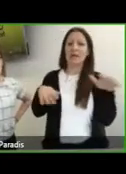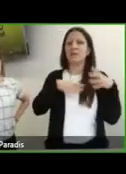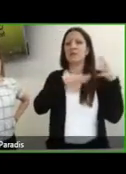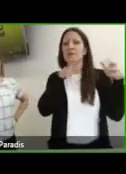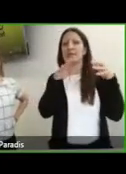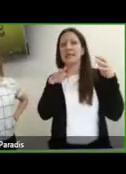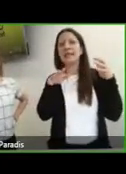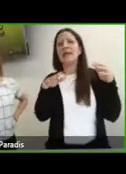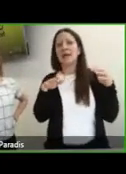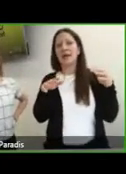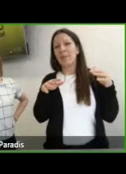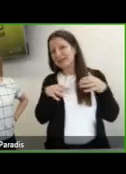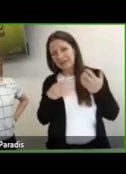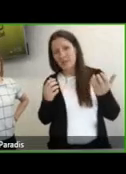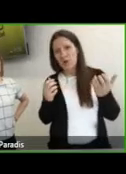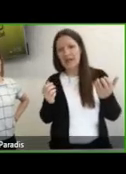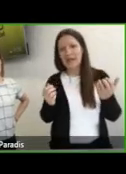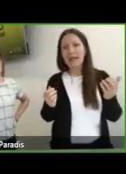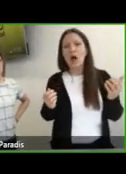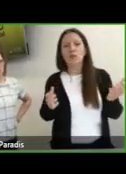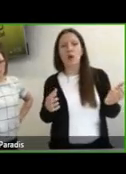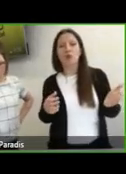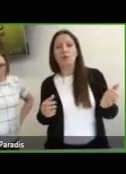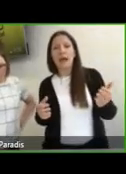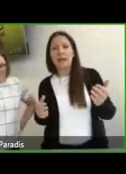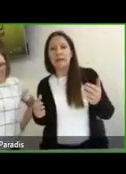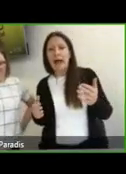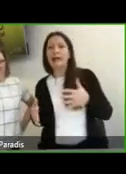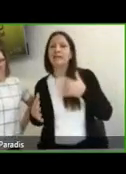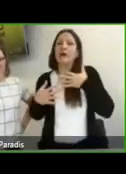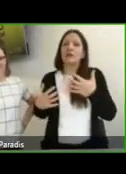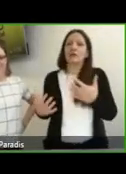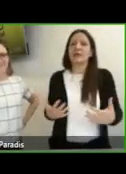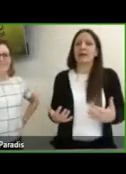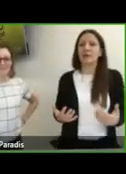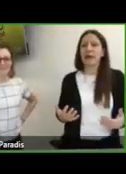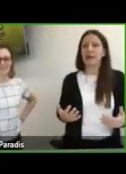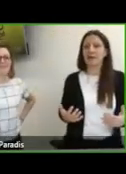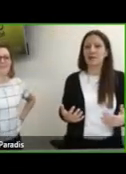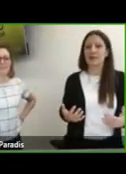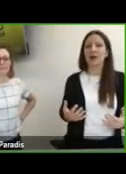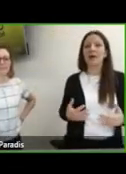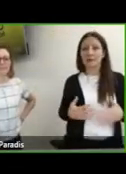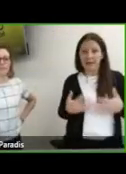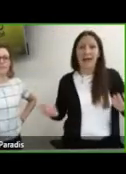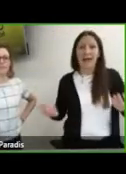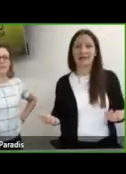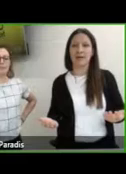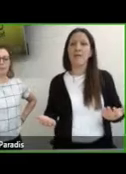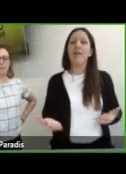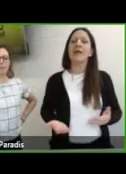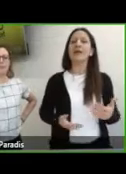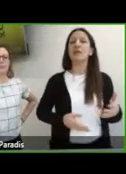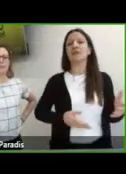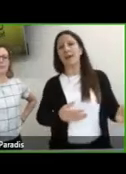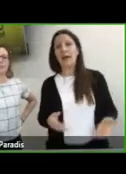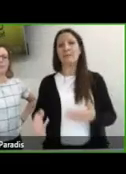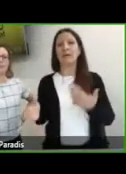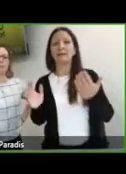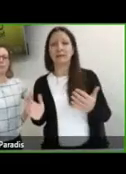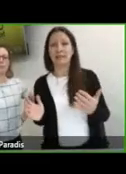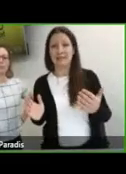sera diffusée par certains moyens. Tout d'un coup, elle arrivera jusqu'à nous et elle suscitera des réactions qui nous